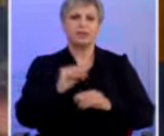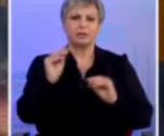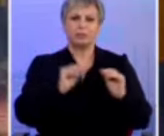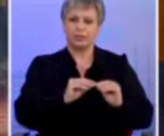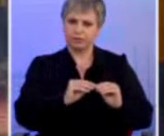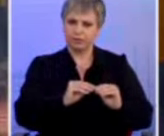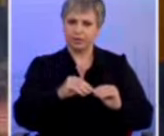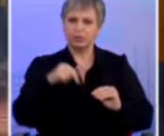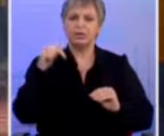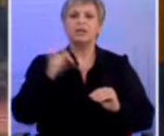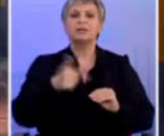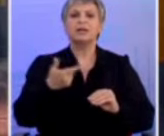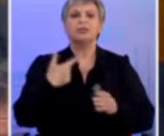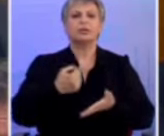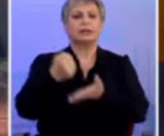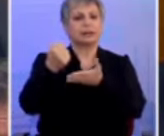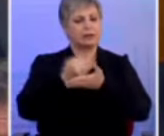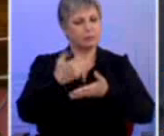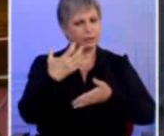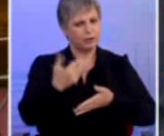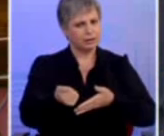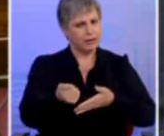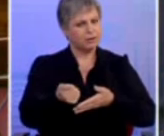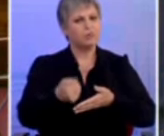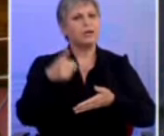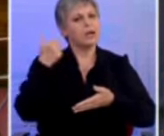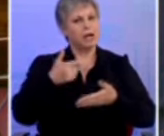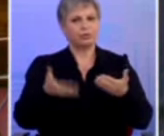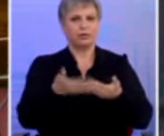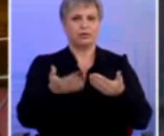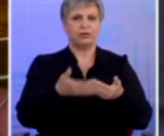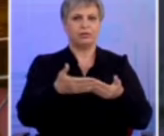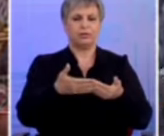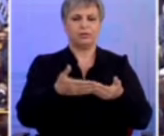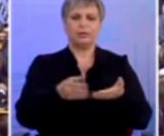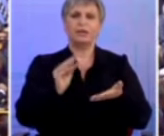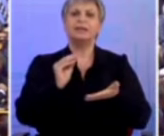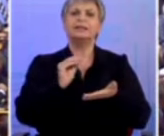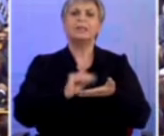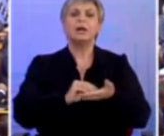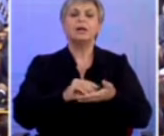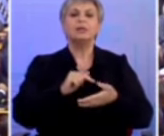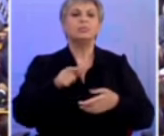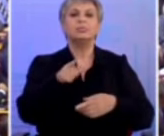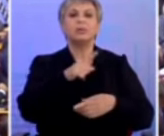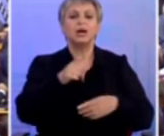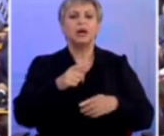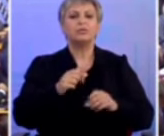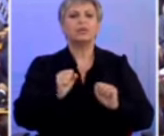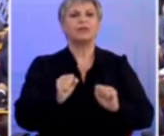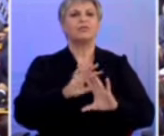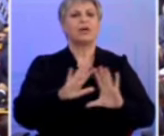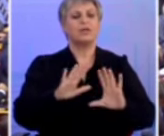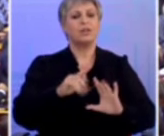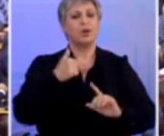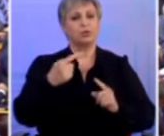η εξασφαλισμένη χρηματοδότηση, το κλίμα που μπορεί να δημιουργήσει η βεβαιότητα ότι τελείωσε η